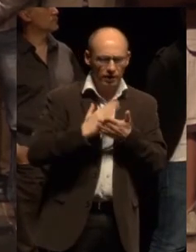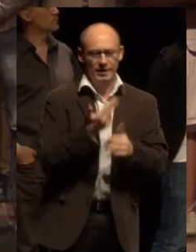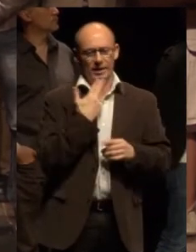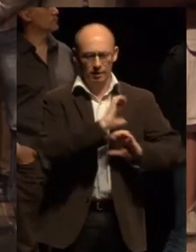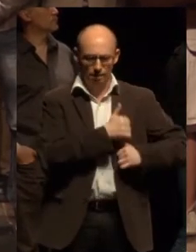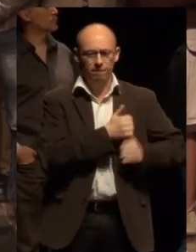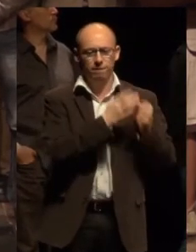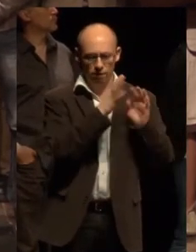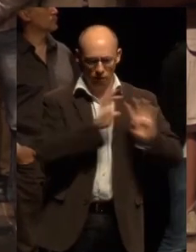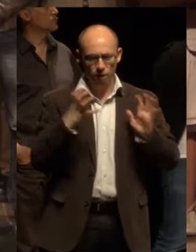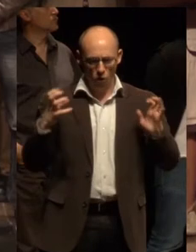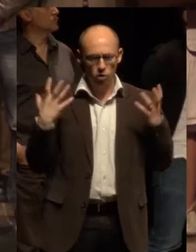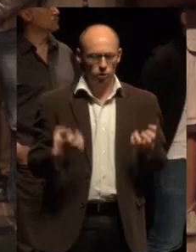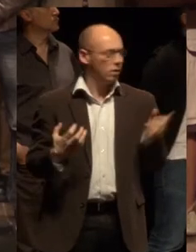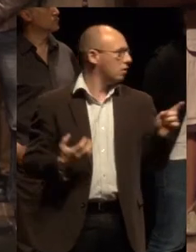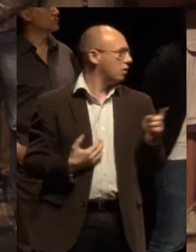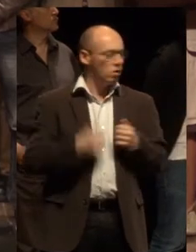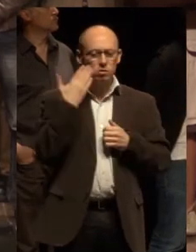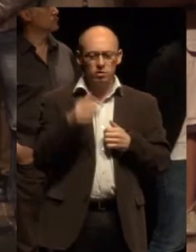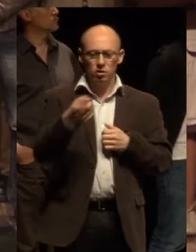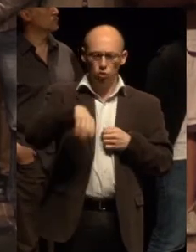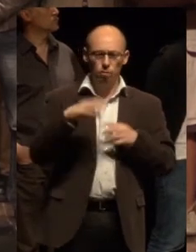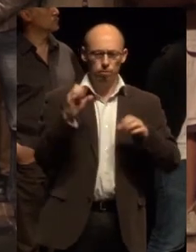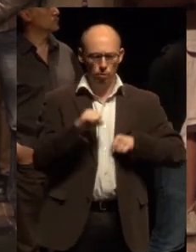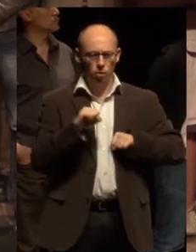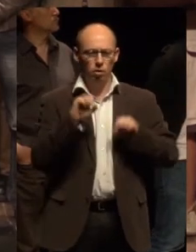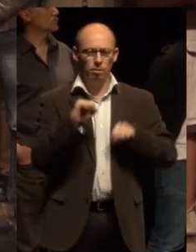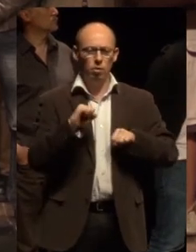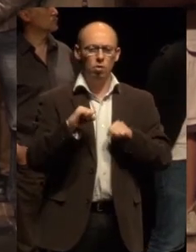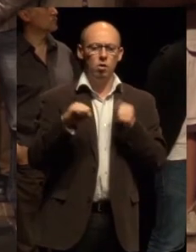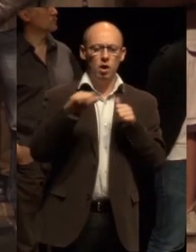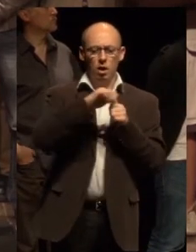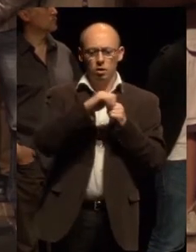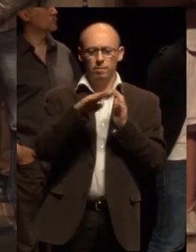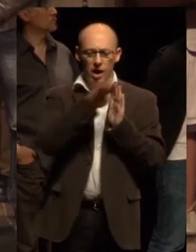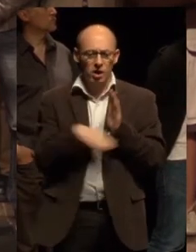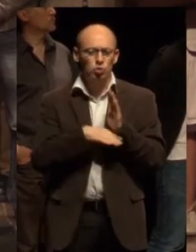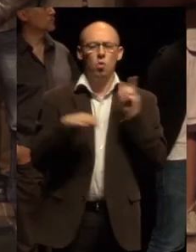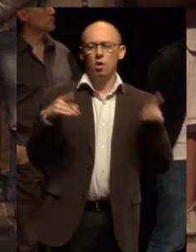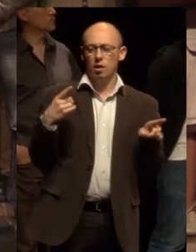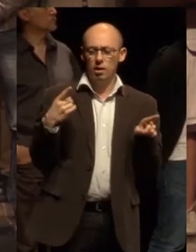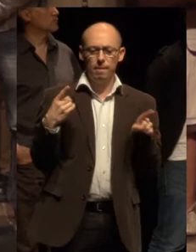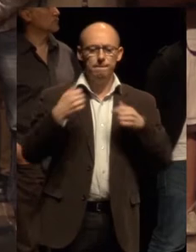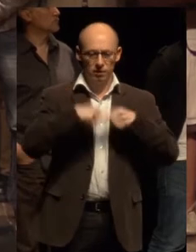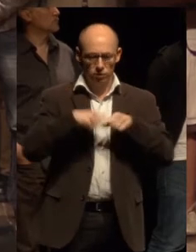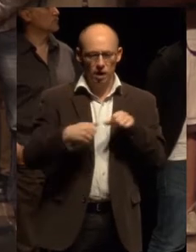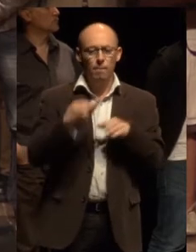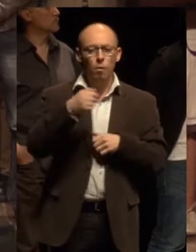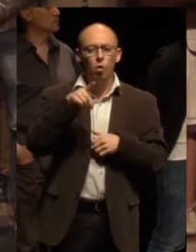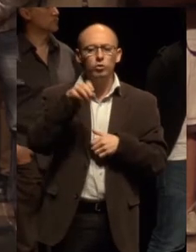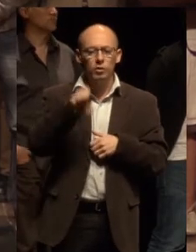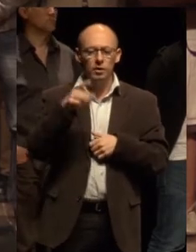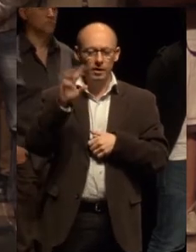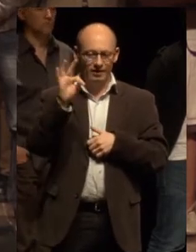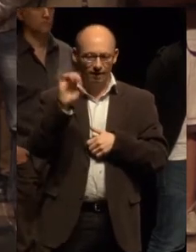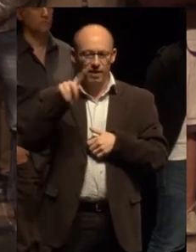bien. Et d'ailleurs, je sais que vous pourrez tous compter sur mon adjointe au personnel, Maud Tavel, pour être disponible et pour être un